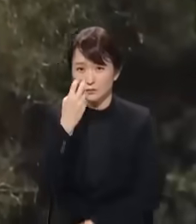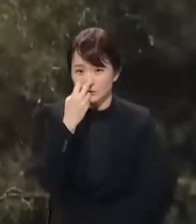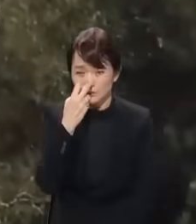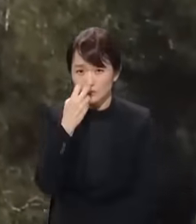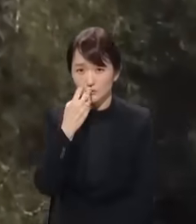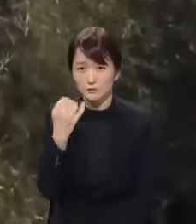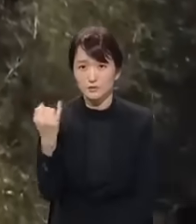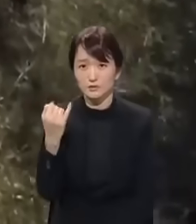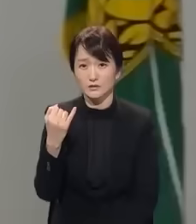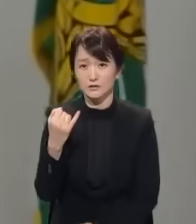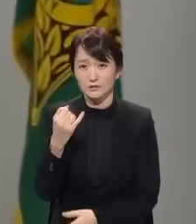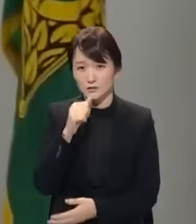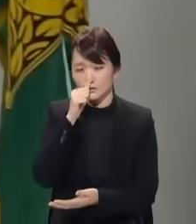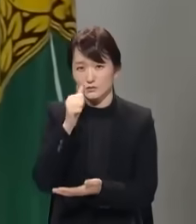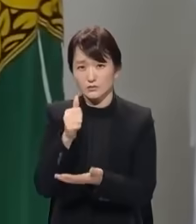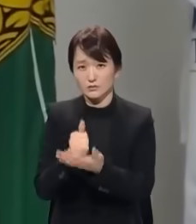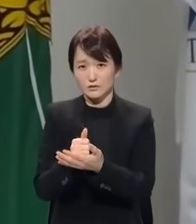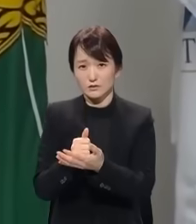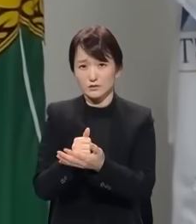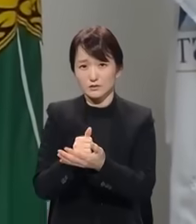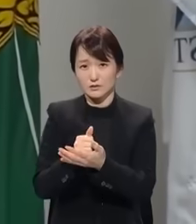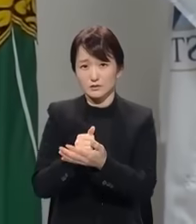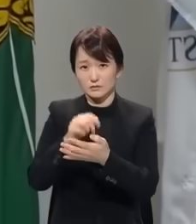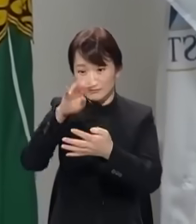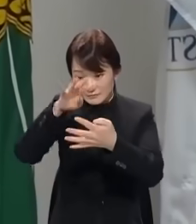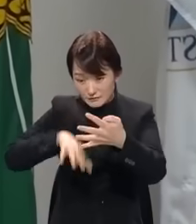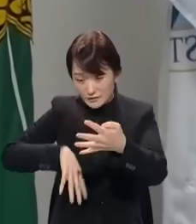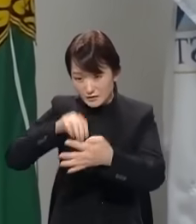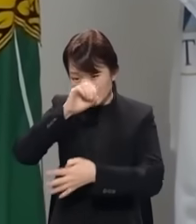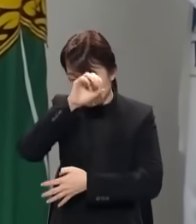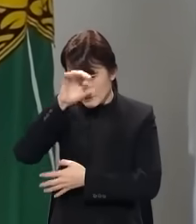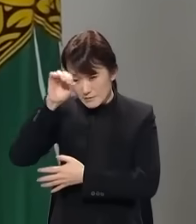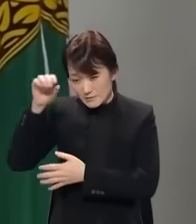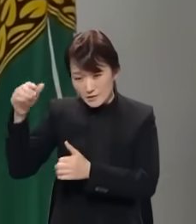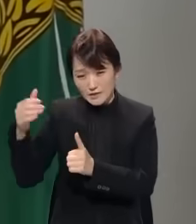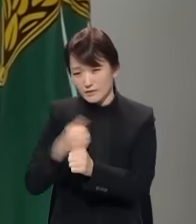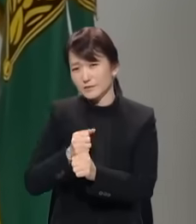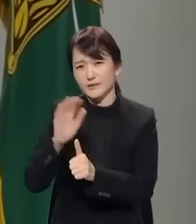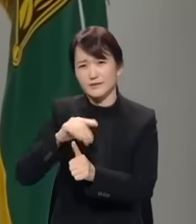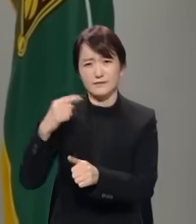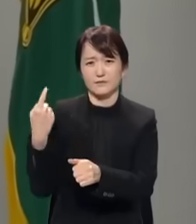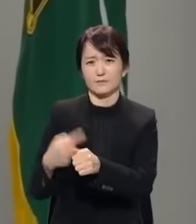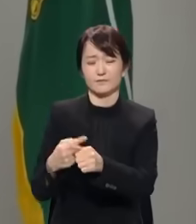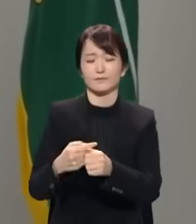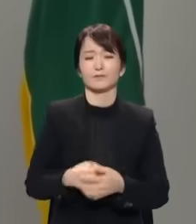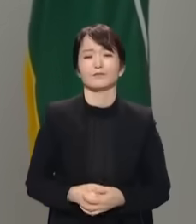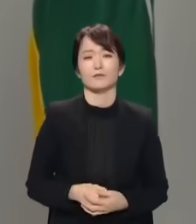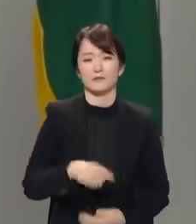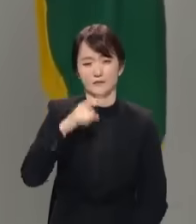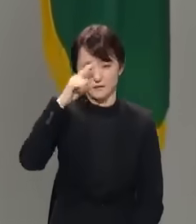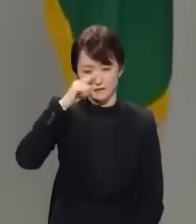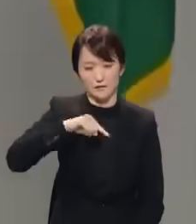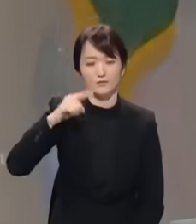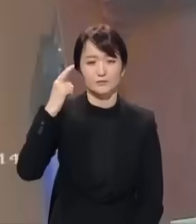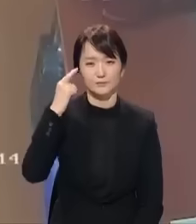한편 여성이 수많은 범죄 이력에도 수감이 안 됐던 것을 크게 비판했습니다. 다음은 태국으로 가보시죠.